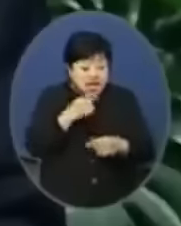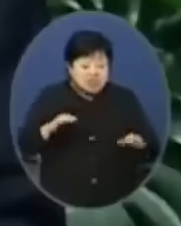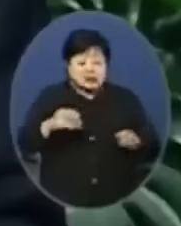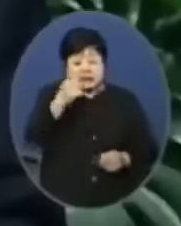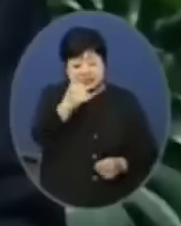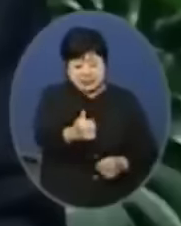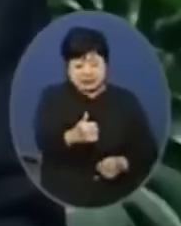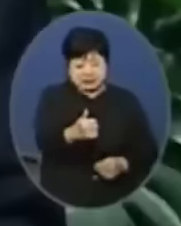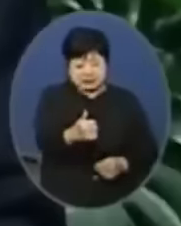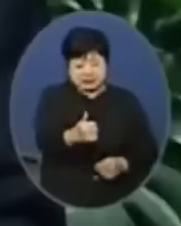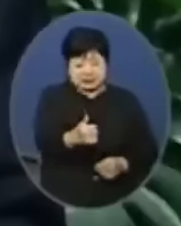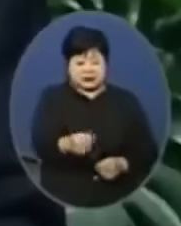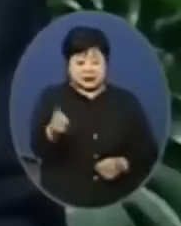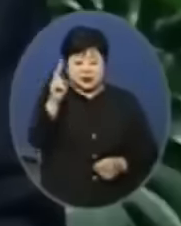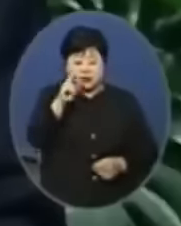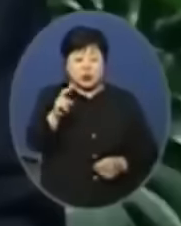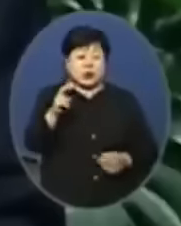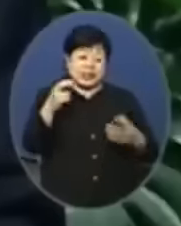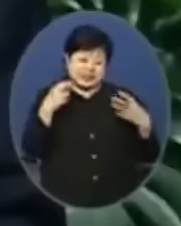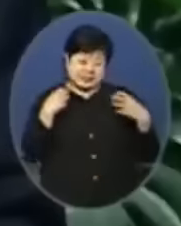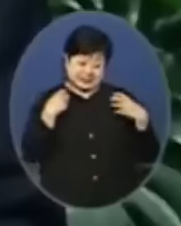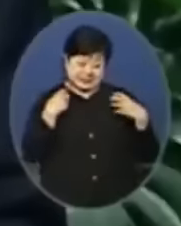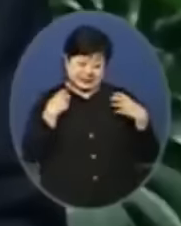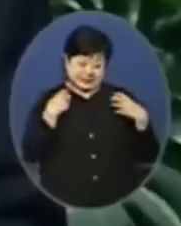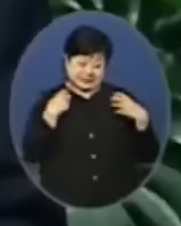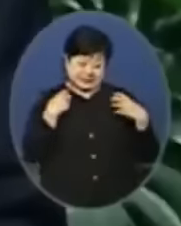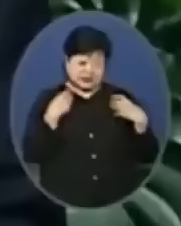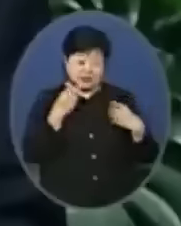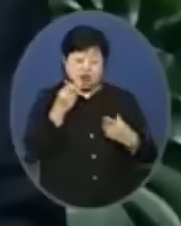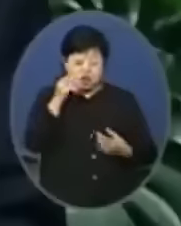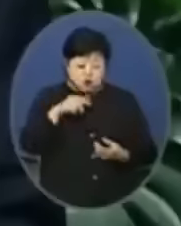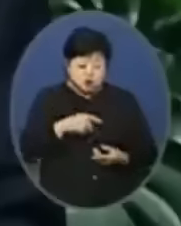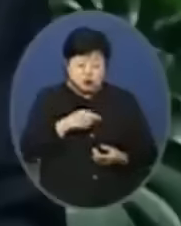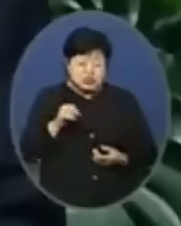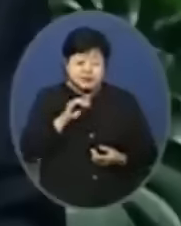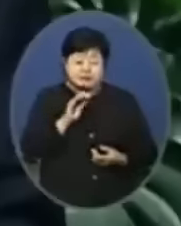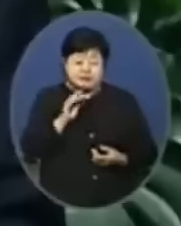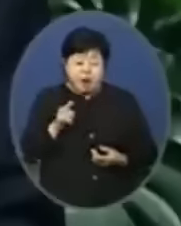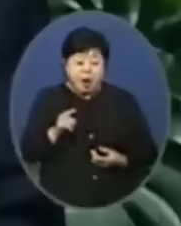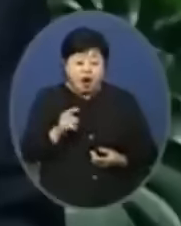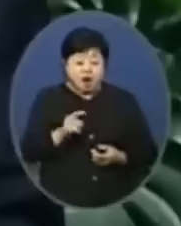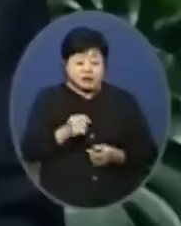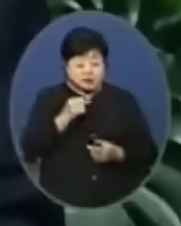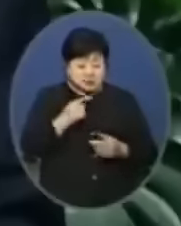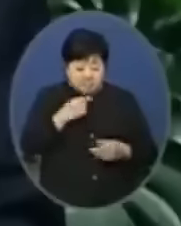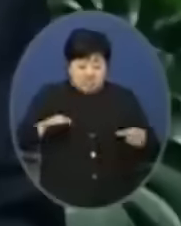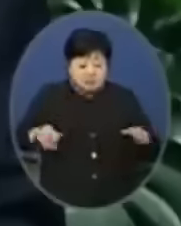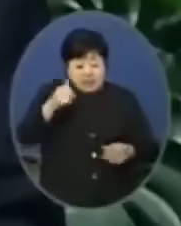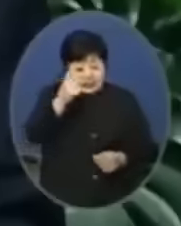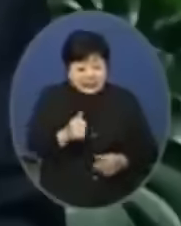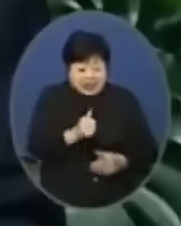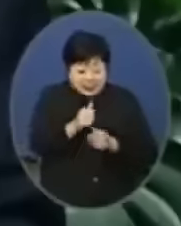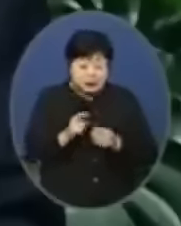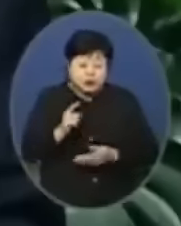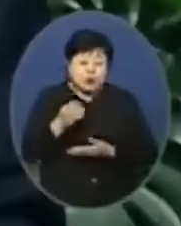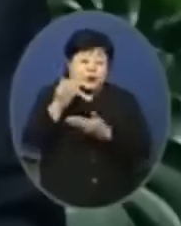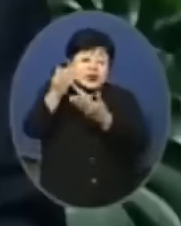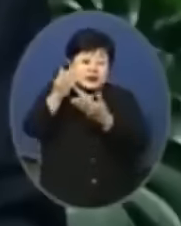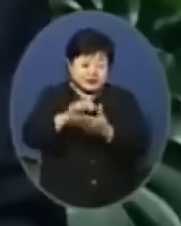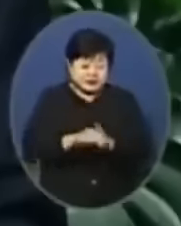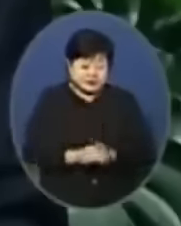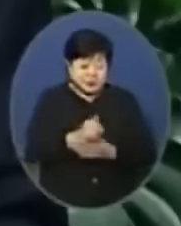천사장으로서 노래를 담당하는 루시퍼라는 천사장이었습니다. 하나님이 높여서